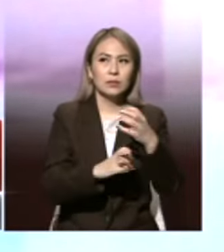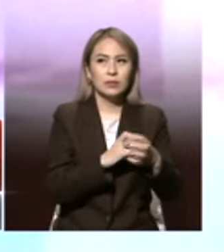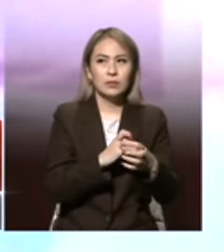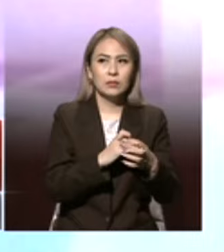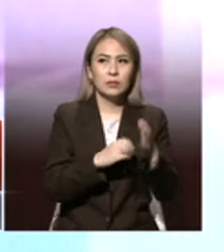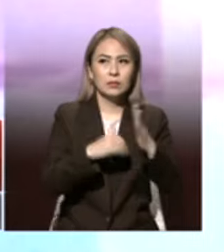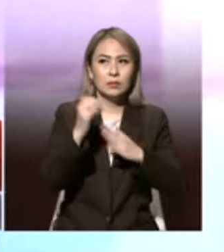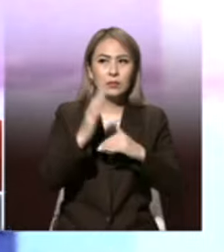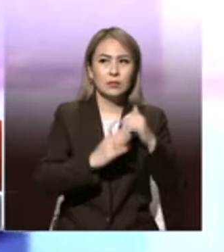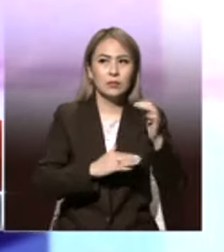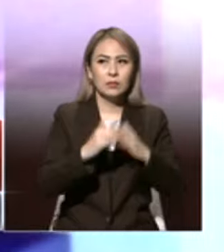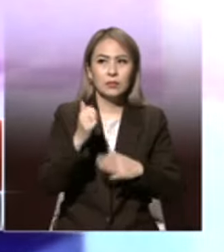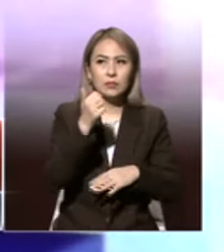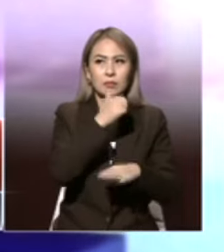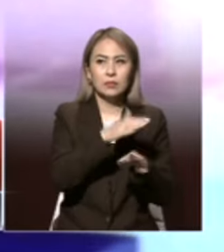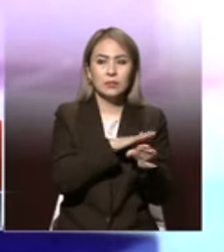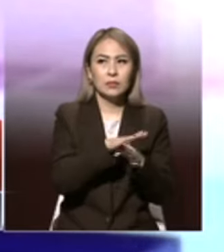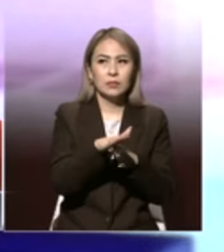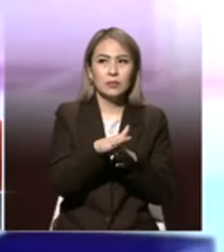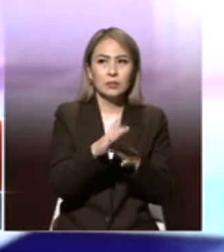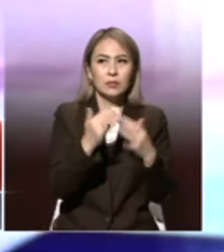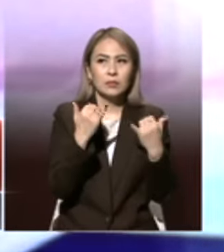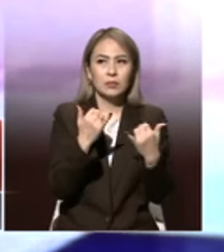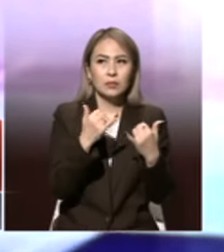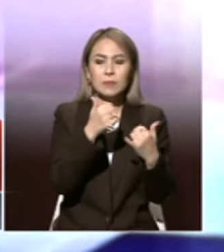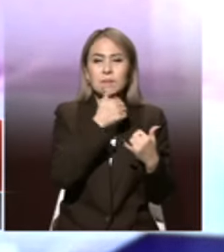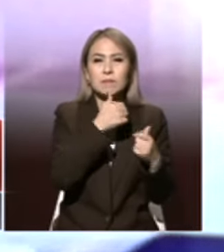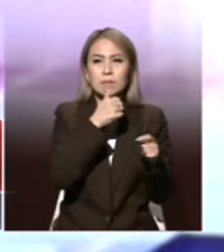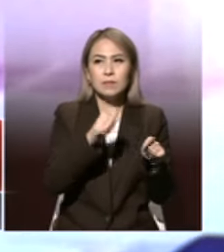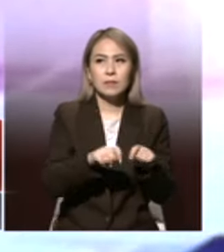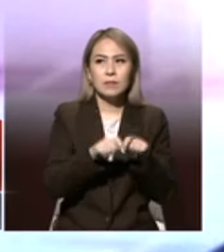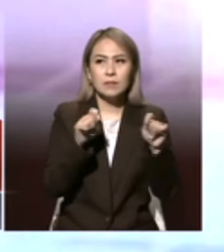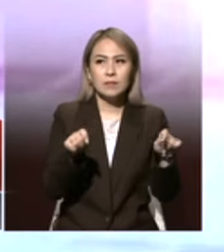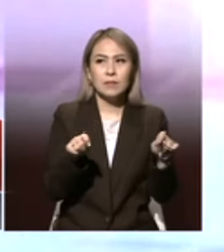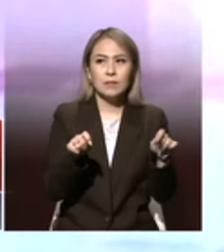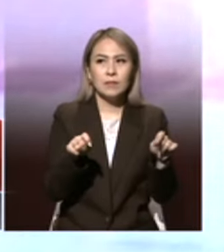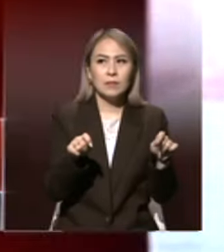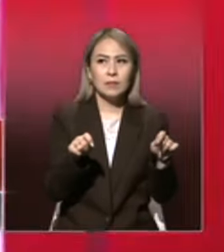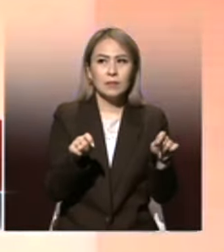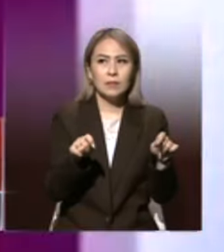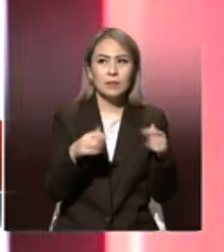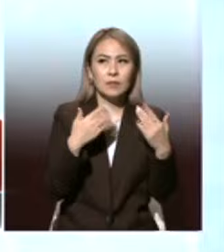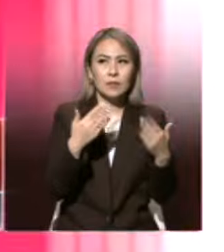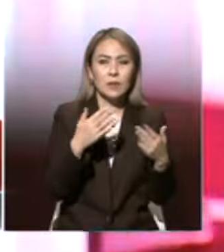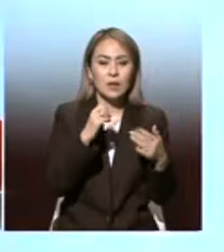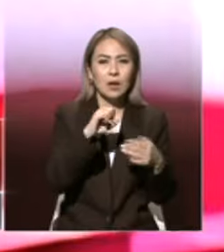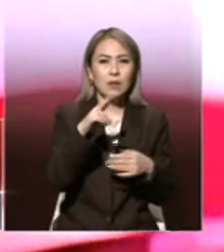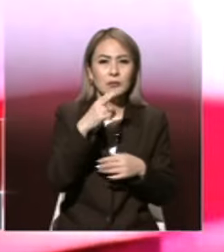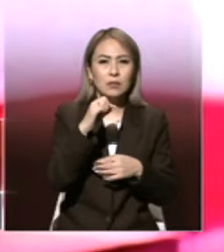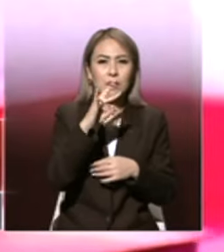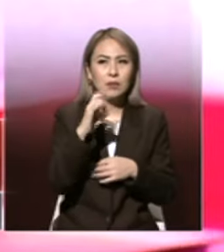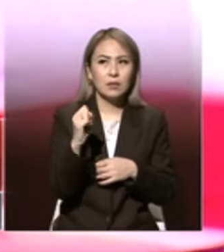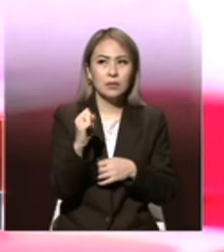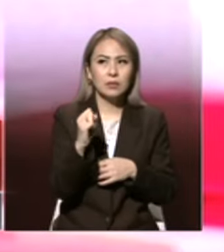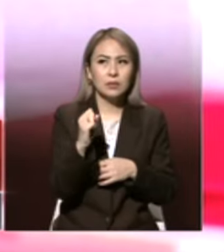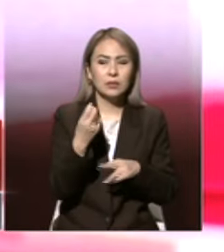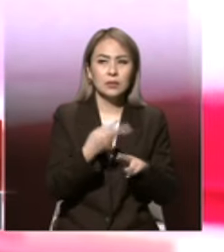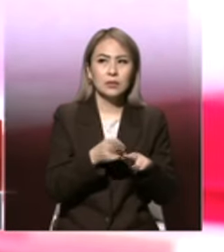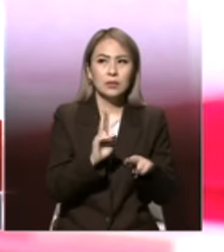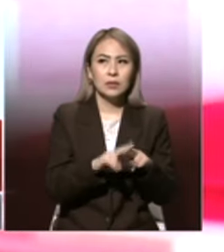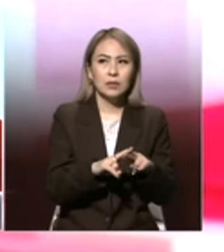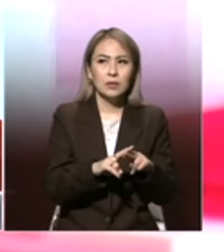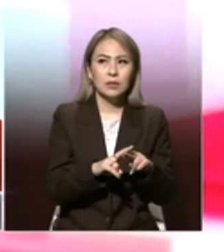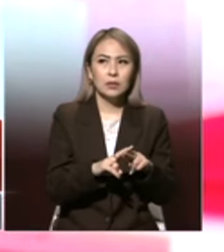халықаралық тәжірибені іске асырып жатырмыз. Қазір пилоттық жоба еліміз бойынша жүріп жатыр. Ол АДАРА деп аталады. АДАРА дегеніміз,